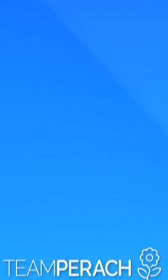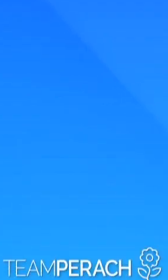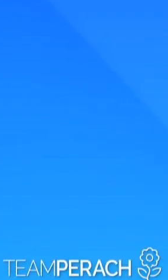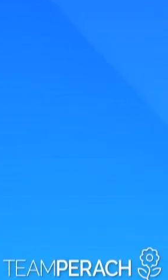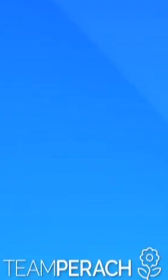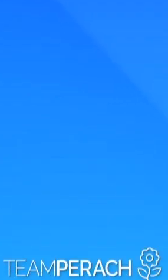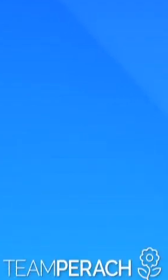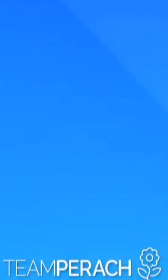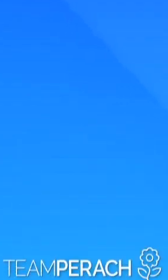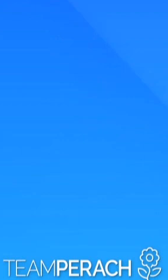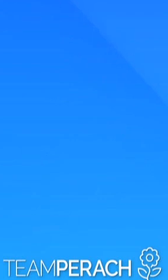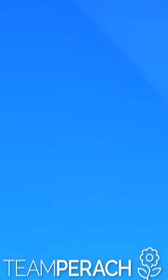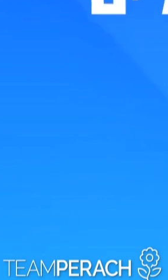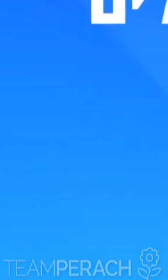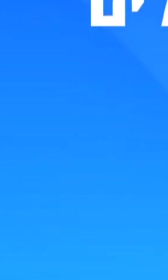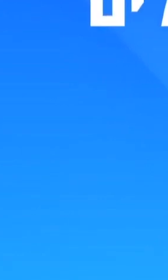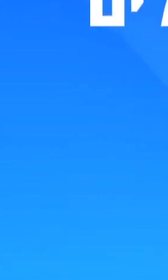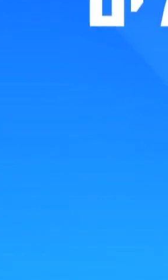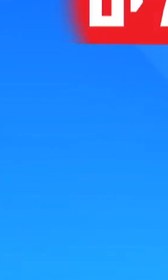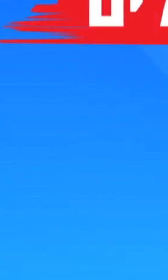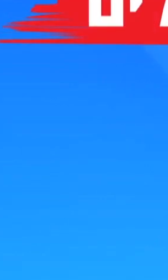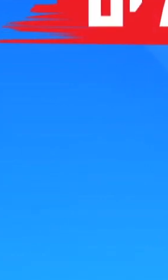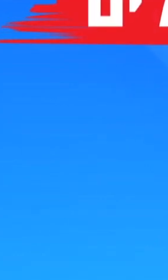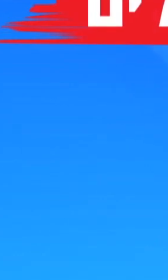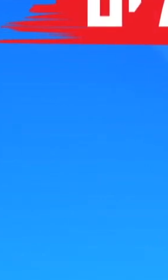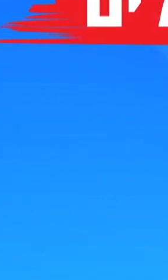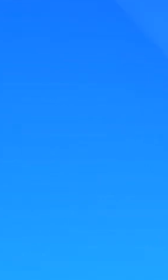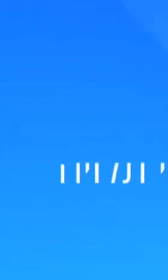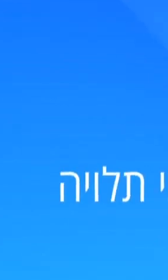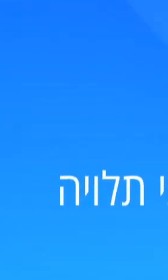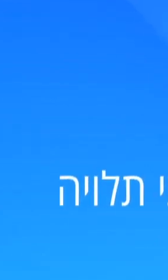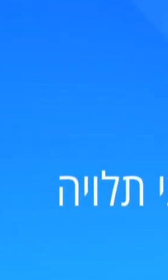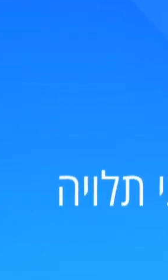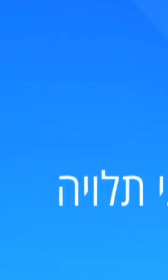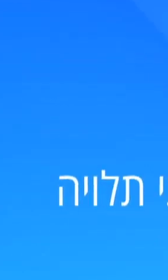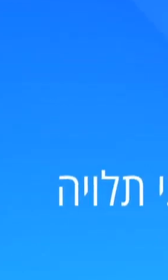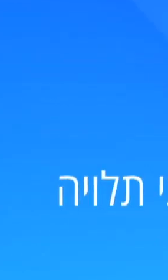התחסנות מפני דלקת ריאות היא משימה לאומית. בקשו מהרופא המטפל גם את החיסון שבביטוח המשלים.